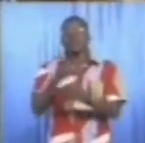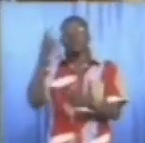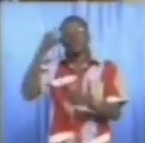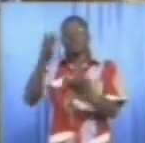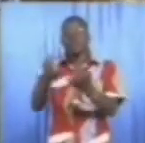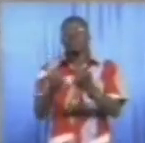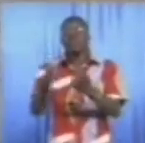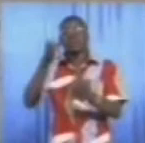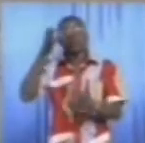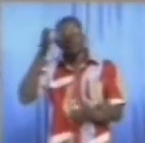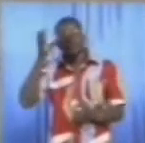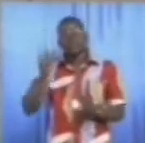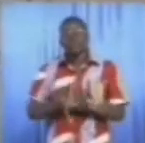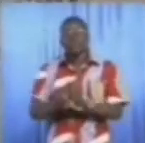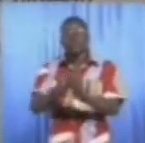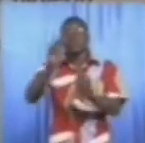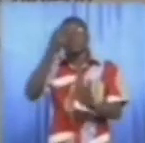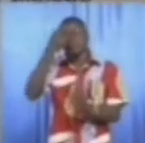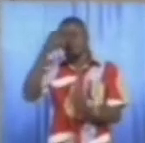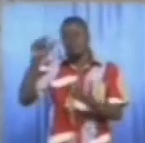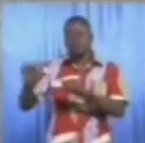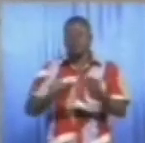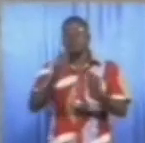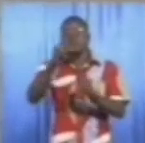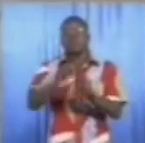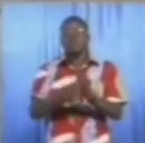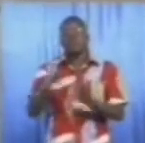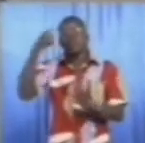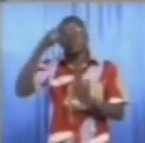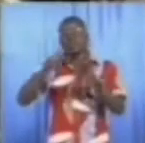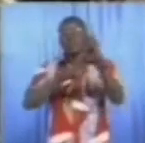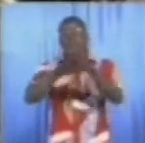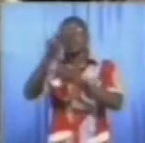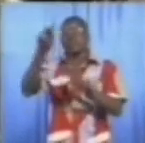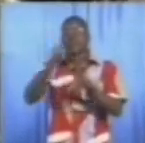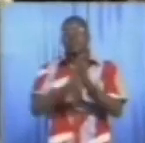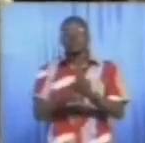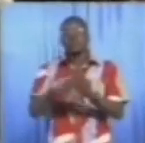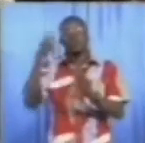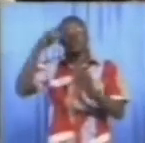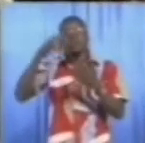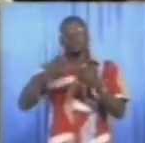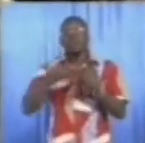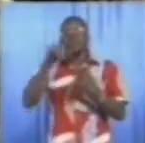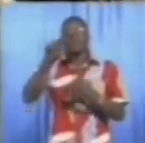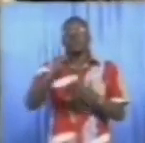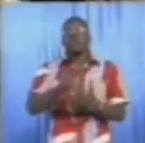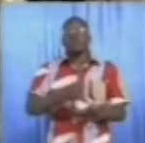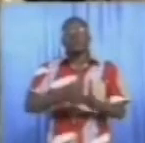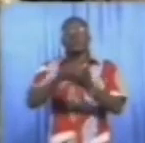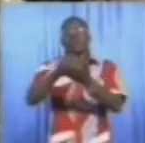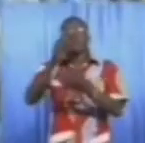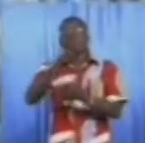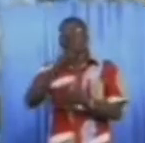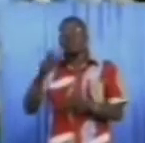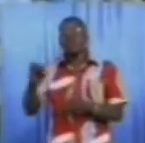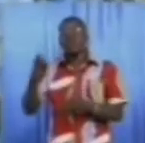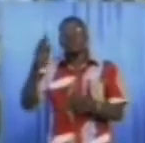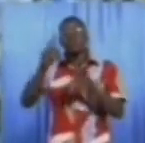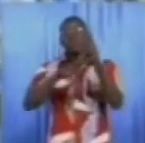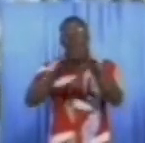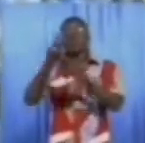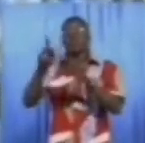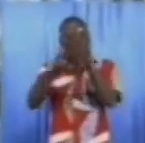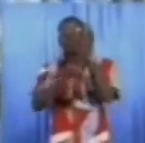de la Chine-Taïwan d'accompagner l'État dans ses actions pour les bien-être des populations. Ce sont aussi 20 ans de soutien indéfectible du Burkina au peuple taïwanais